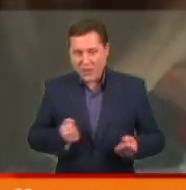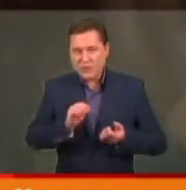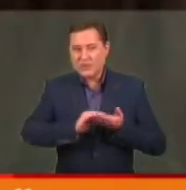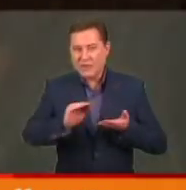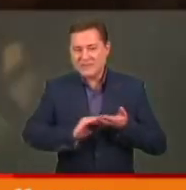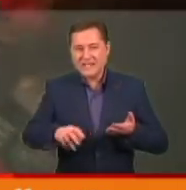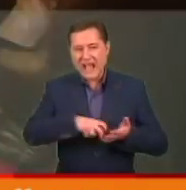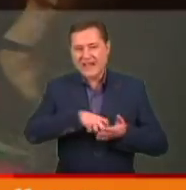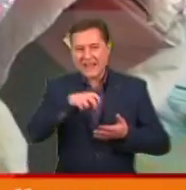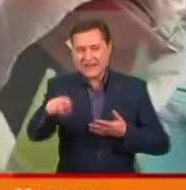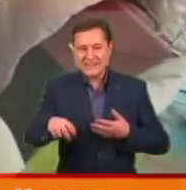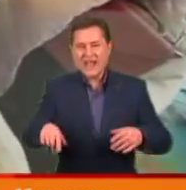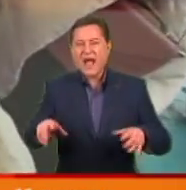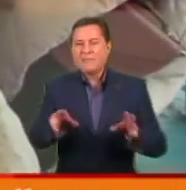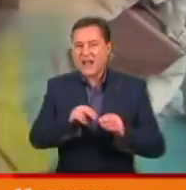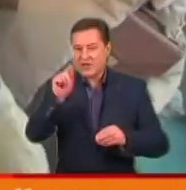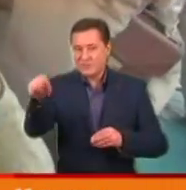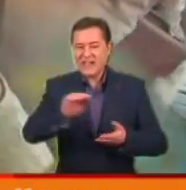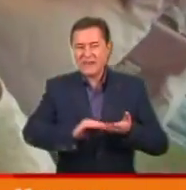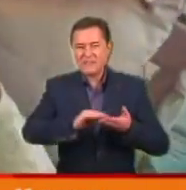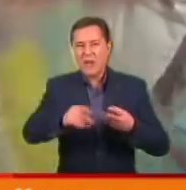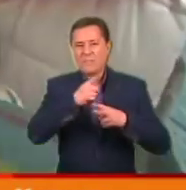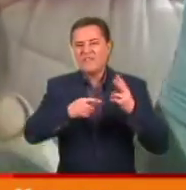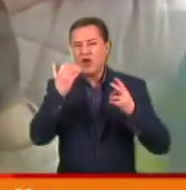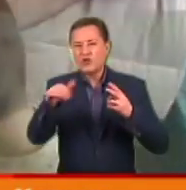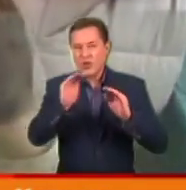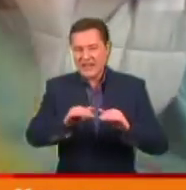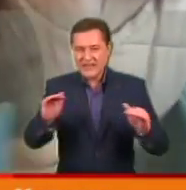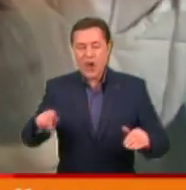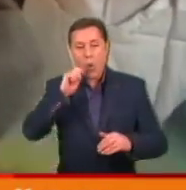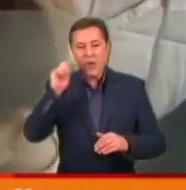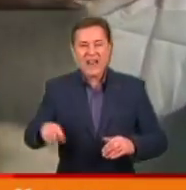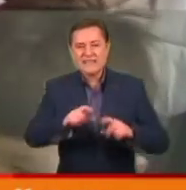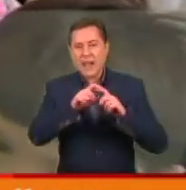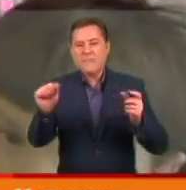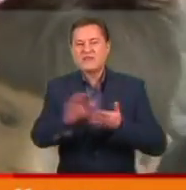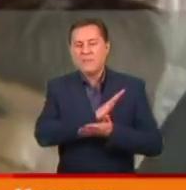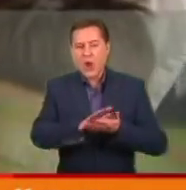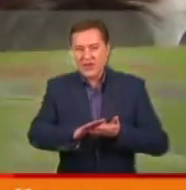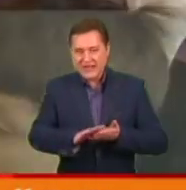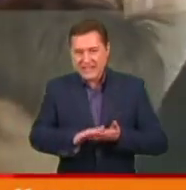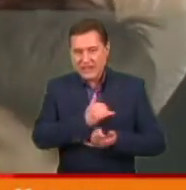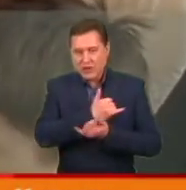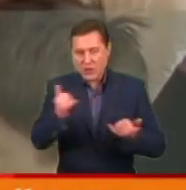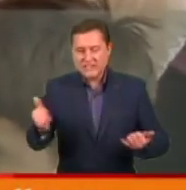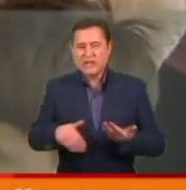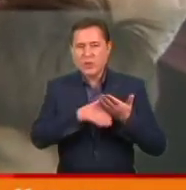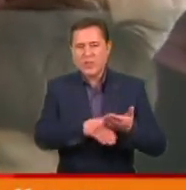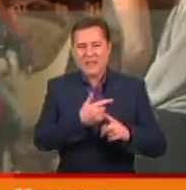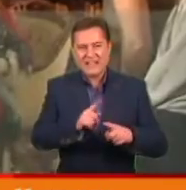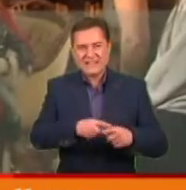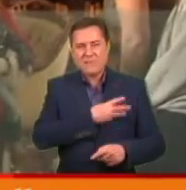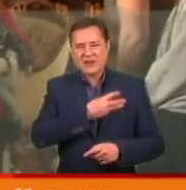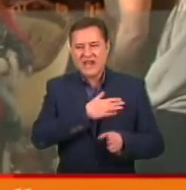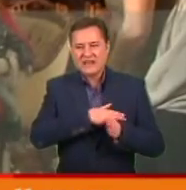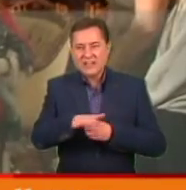таких листів із побажаннями написали ще 150 діток. А Українська біржа благодійності допомогла тим бажанням здійснитися.